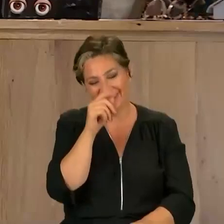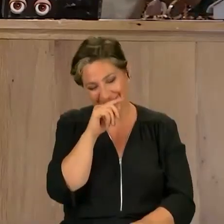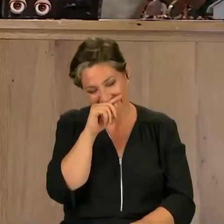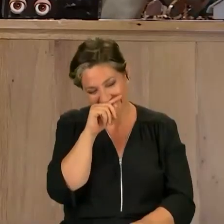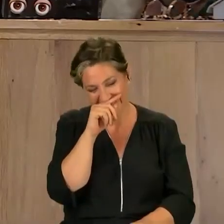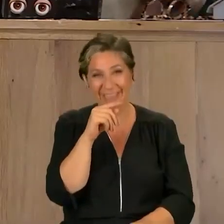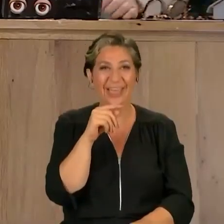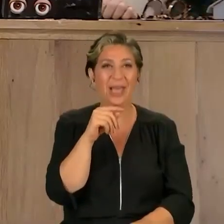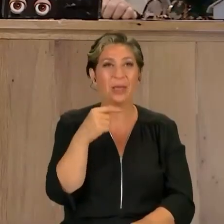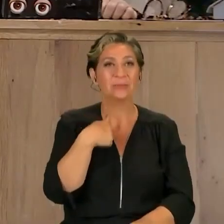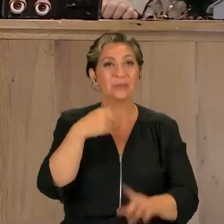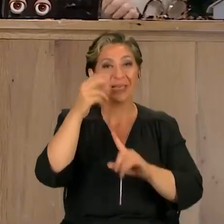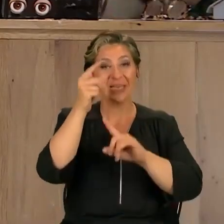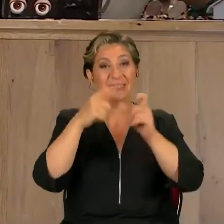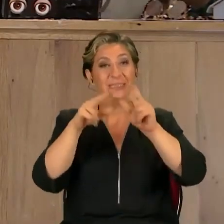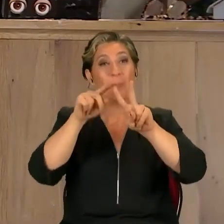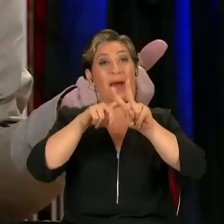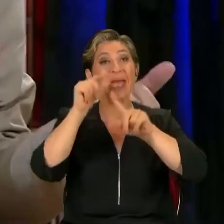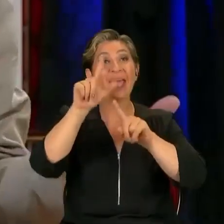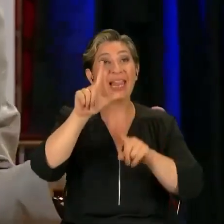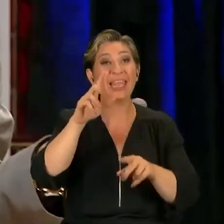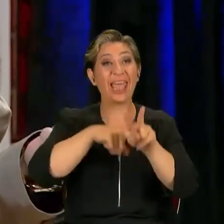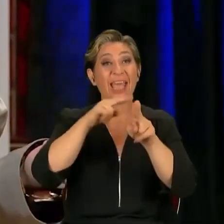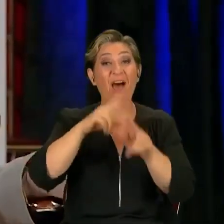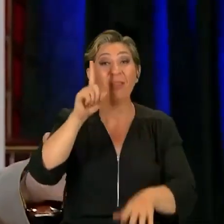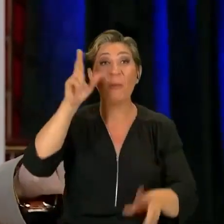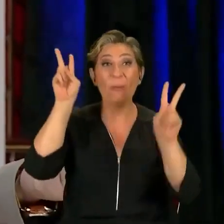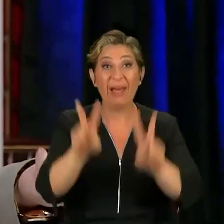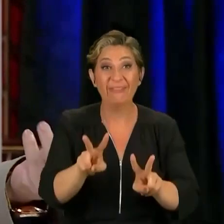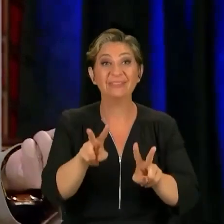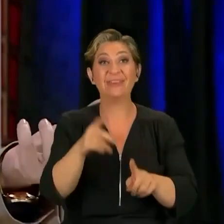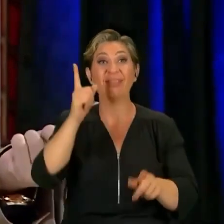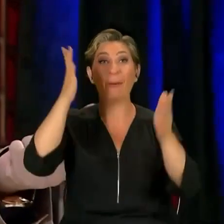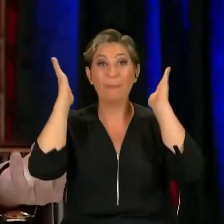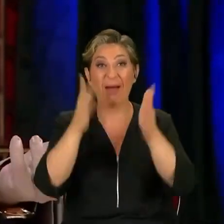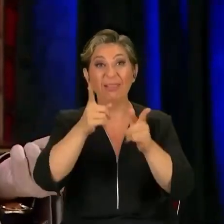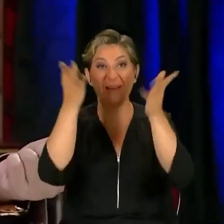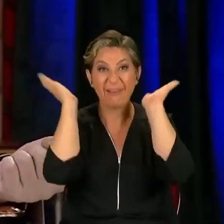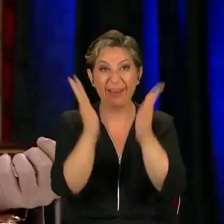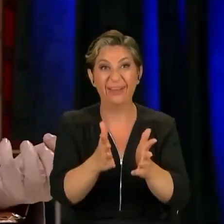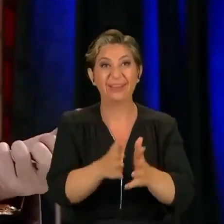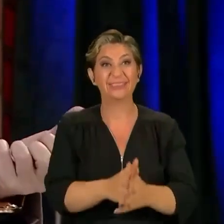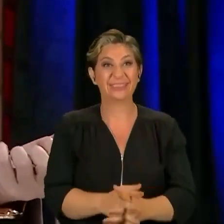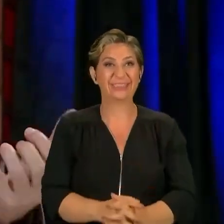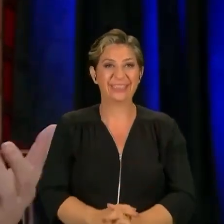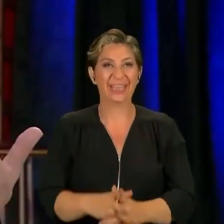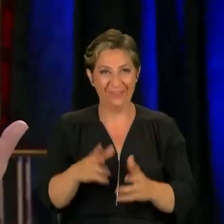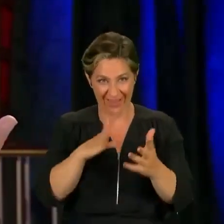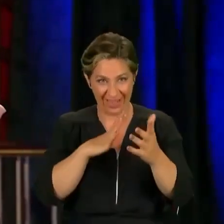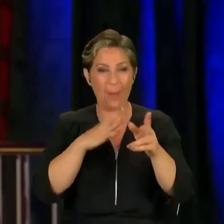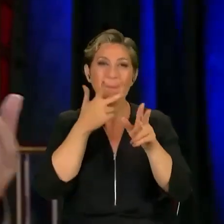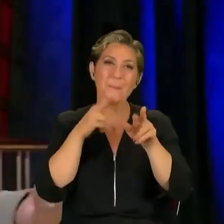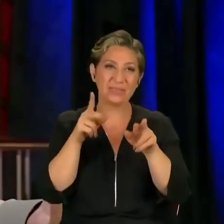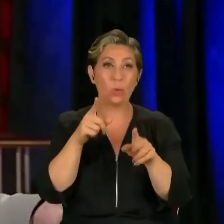Demek? Mesela bizim İsmail YK gibi Allah belanı versin, Allah seni kahretsin var